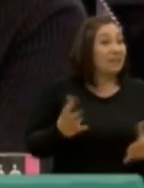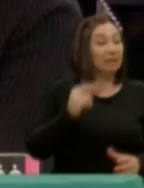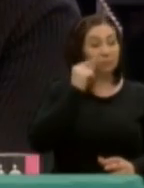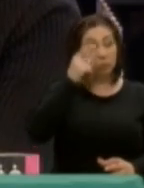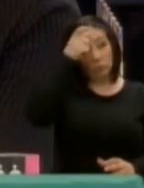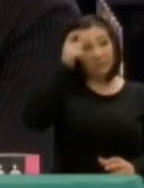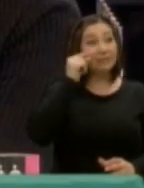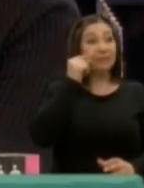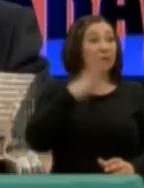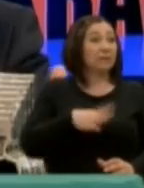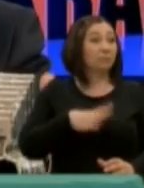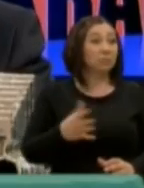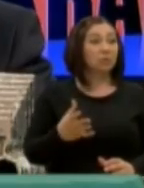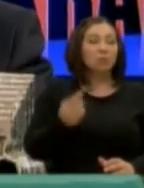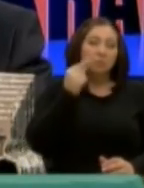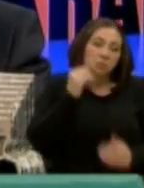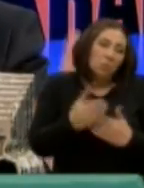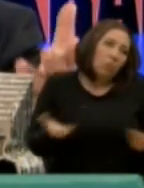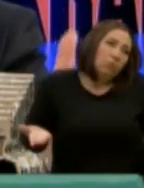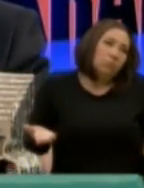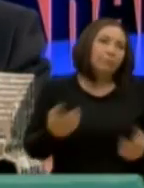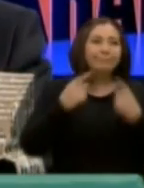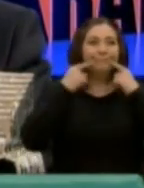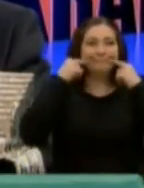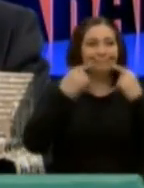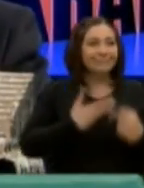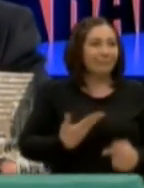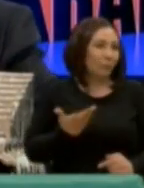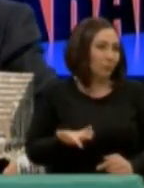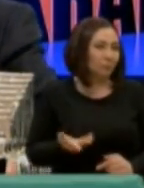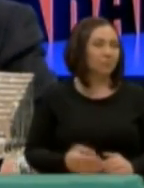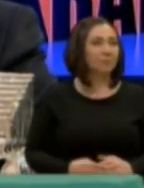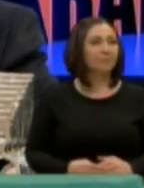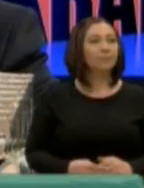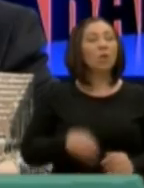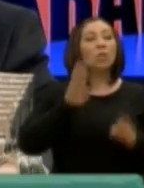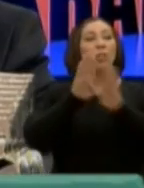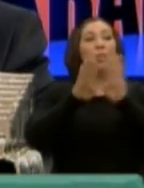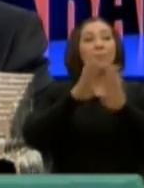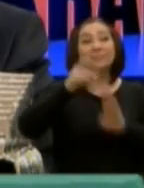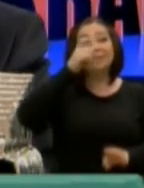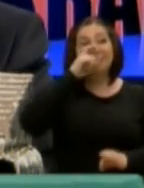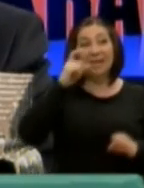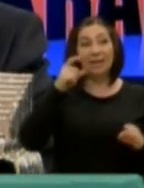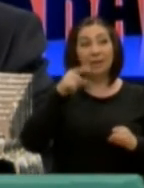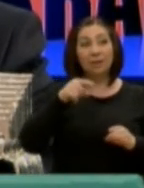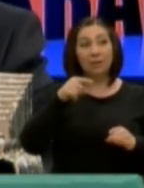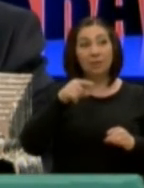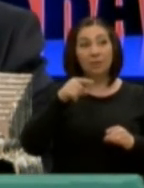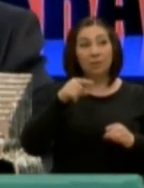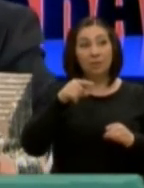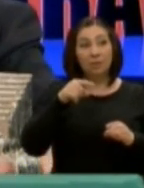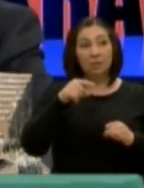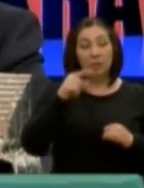olarak daha tatlı istemişiz? Dur, tatlı olayım. İnsanlarız. Güler yüzlü insanlarız. Hayır, bir nedeni olması bakın, lazım. Bakın Topkapı Sarayı'ndan doğdu dünyada bu baklava.